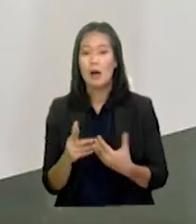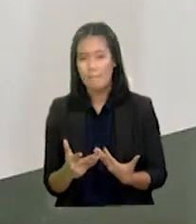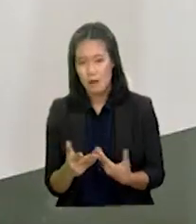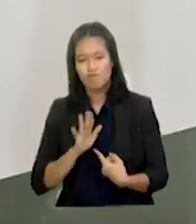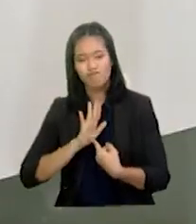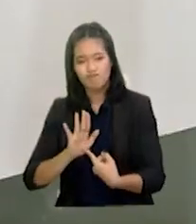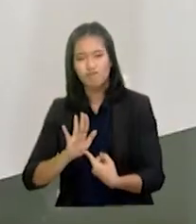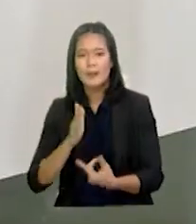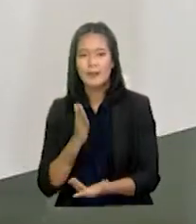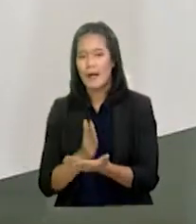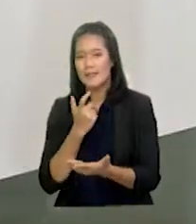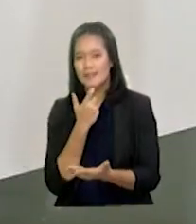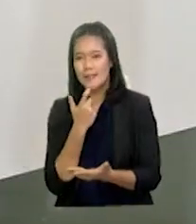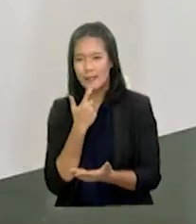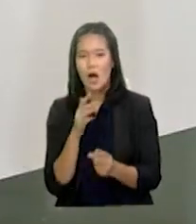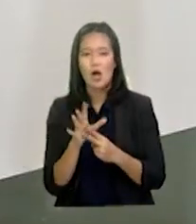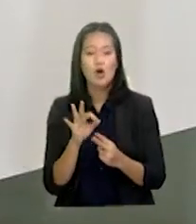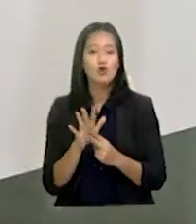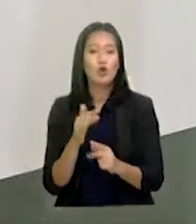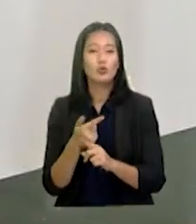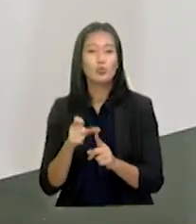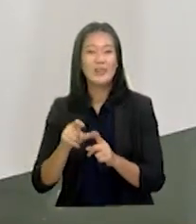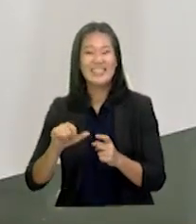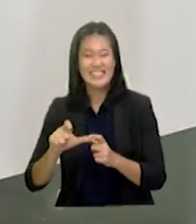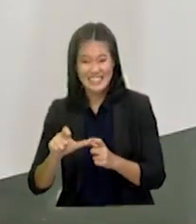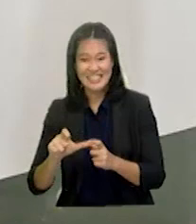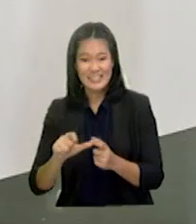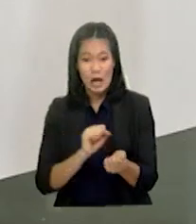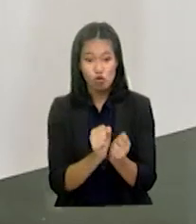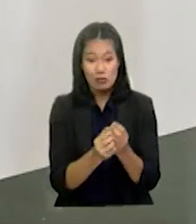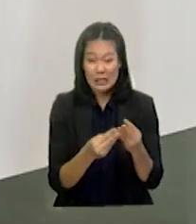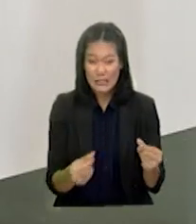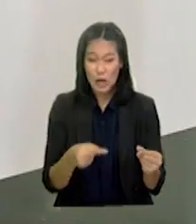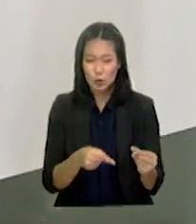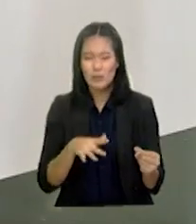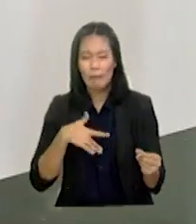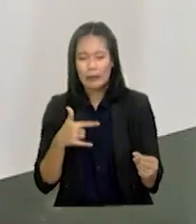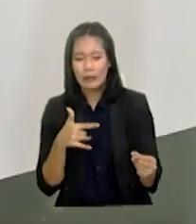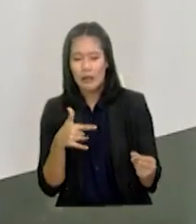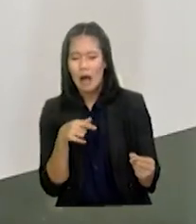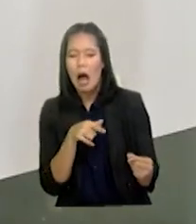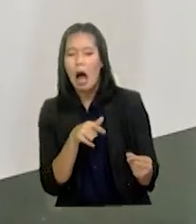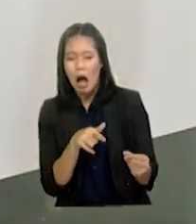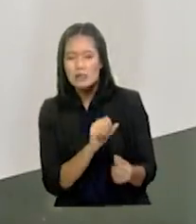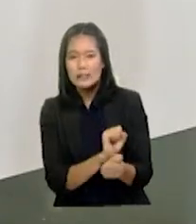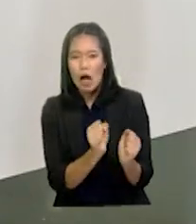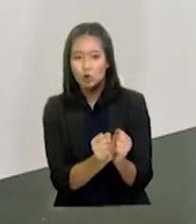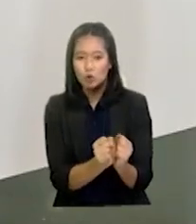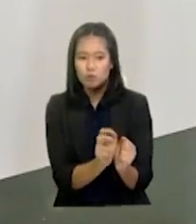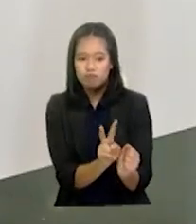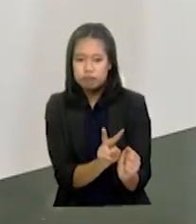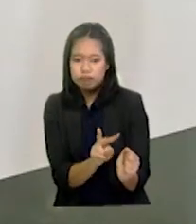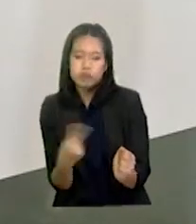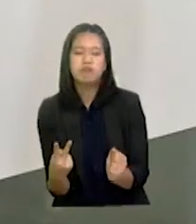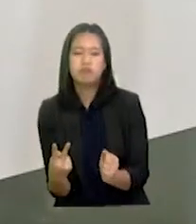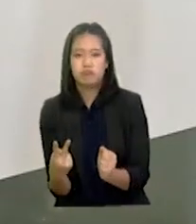penekanan pada penyelesaian non-yudisial ini seolah-olah akan menggantikan, menegasikan yang penegakan